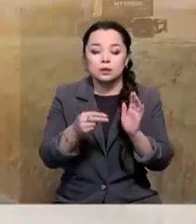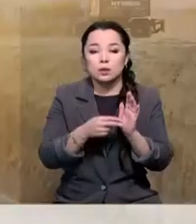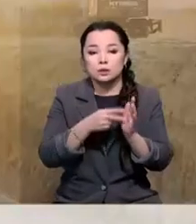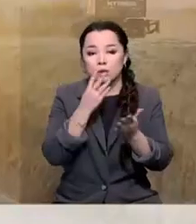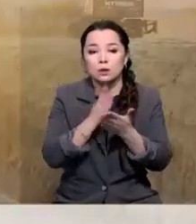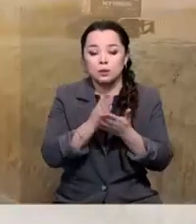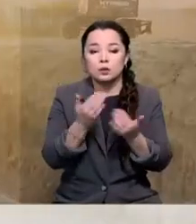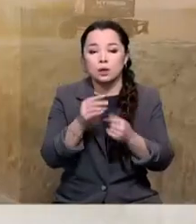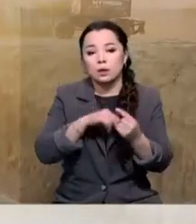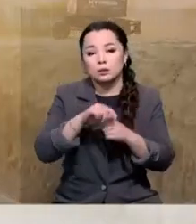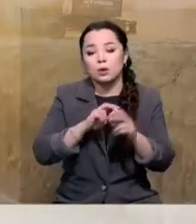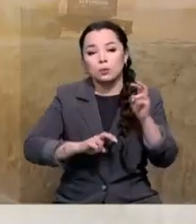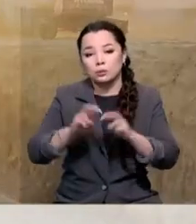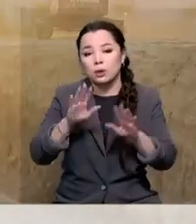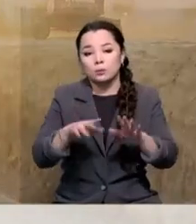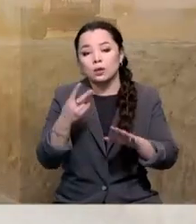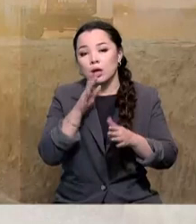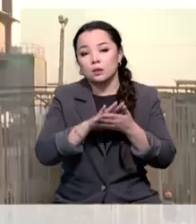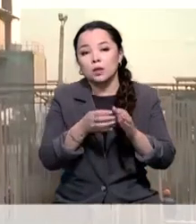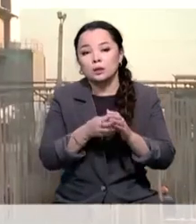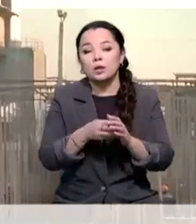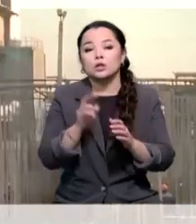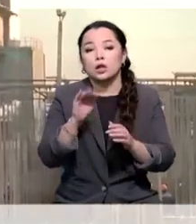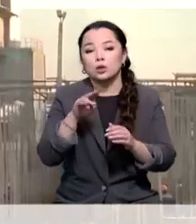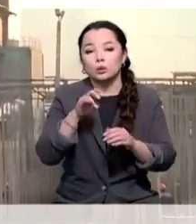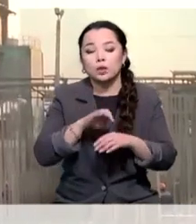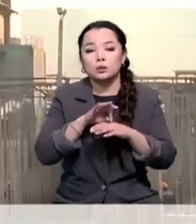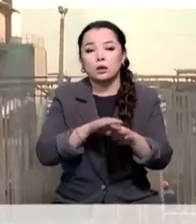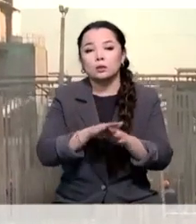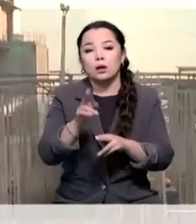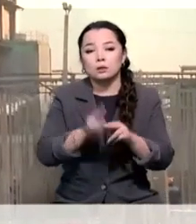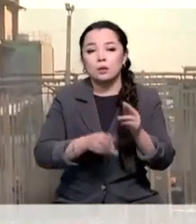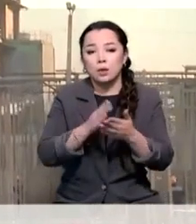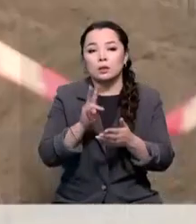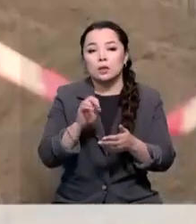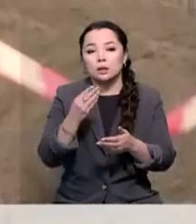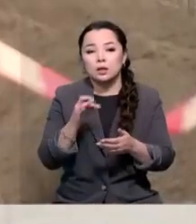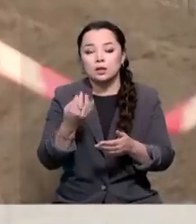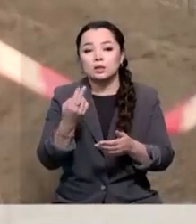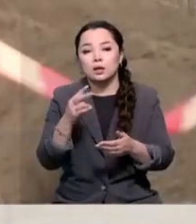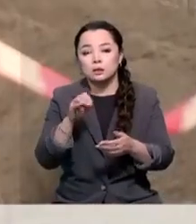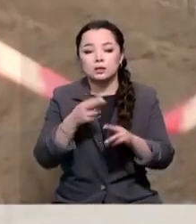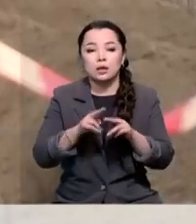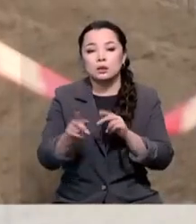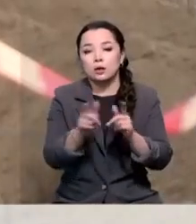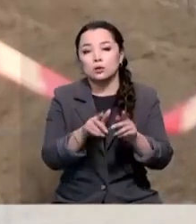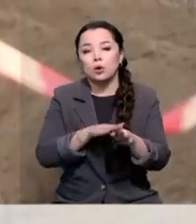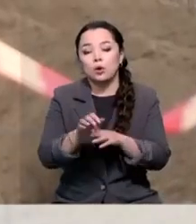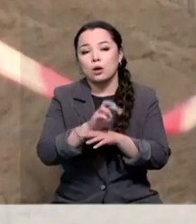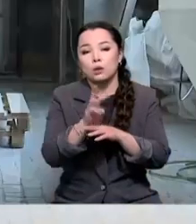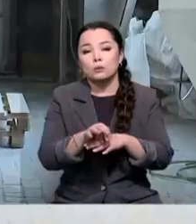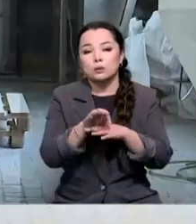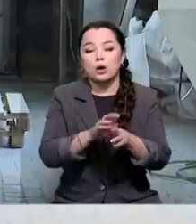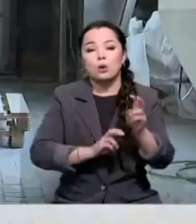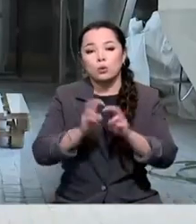отыр. Кәсіпорындағы екінші кезеңнің құрылысы келер жылдың желтоқсанында аяқталады. Осылайша зауыт елдегі натрий цианидіне деген сұранысты толық қамтамасыз етуді көздейді.